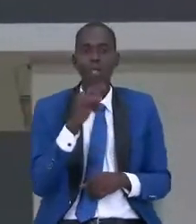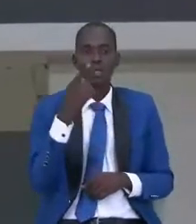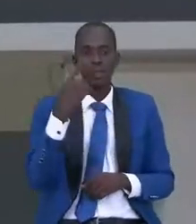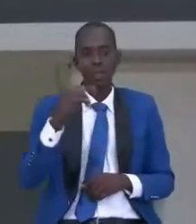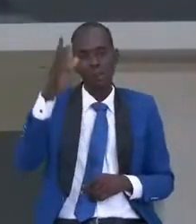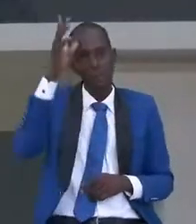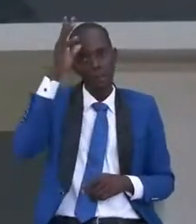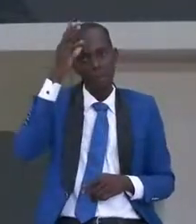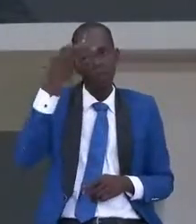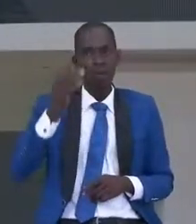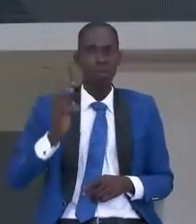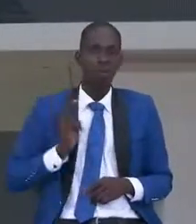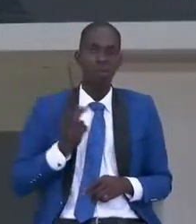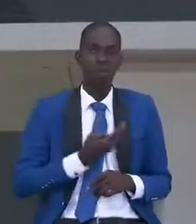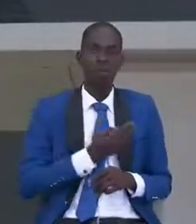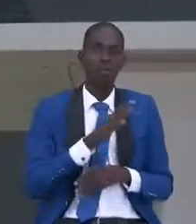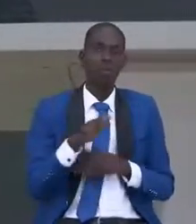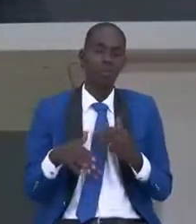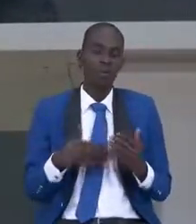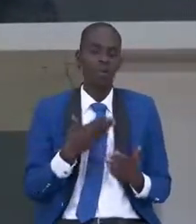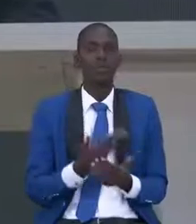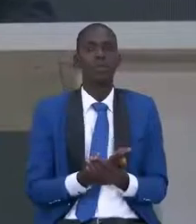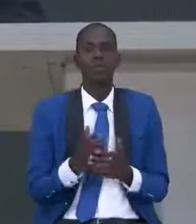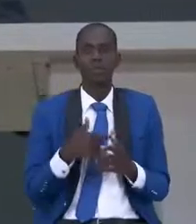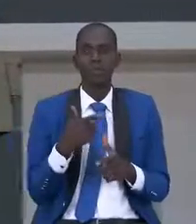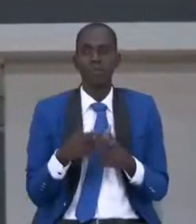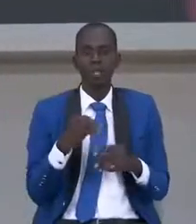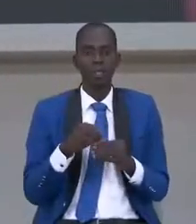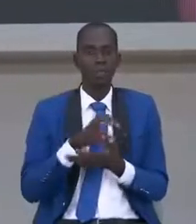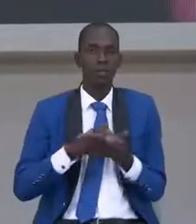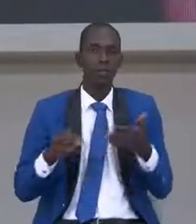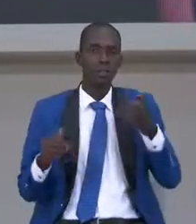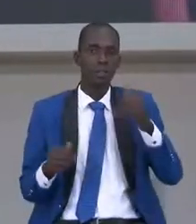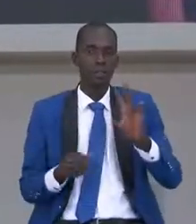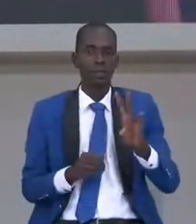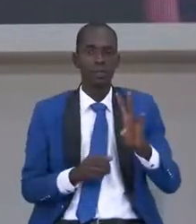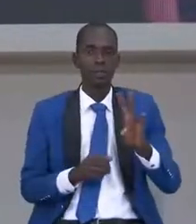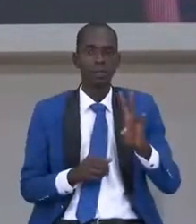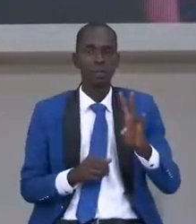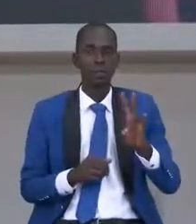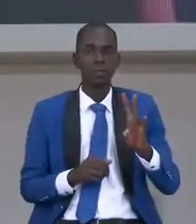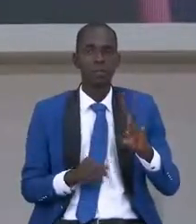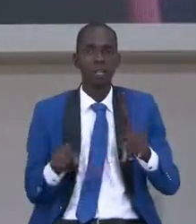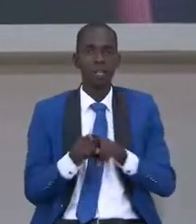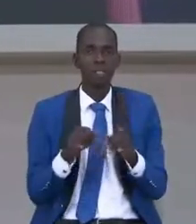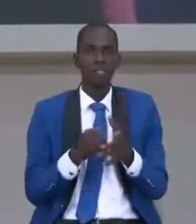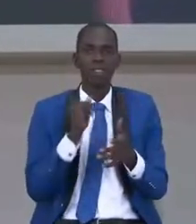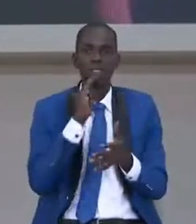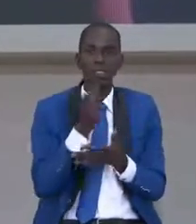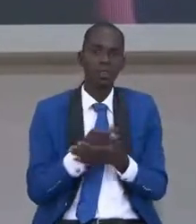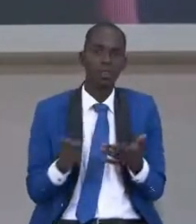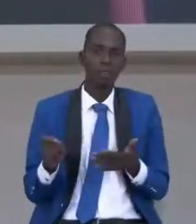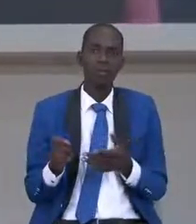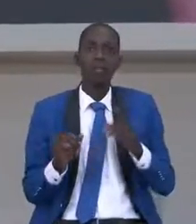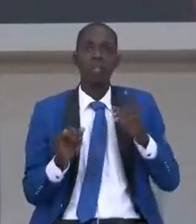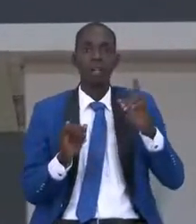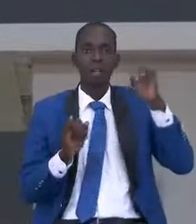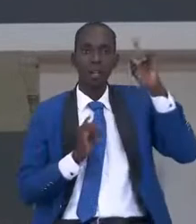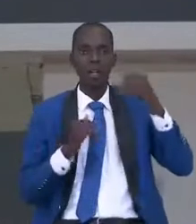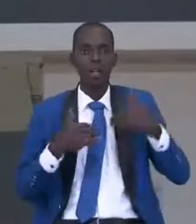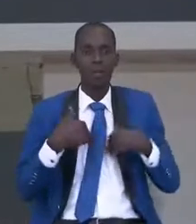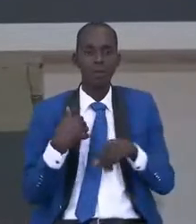le père de nous tous. Verset 17 de Romains 4. Il était établi